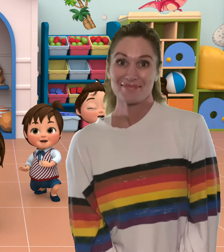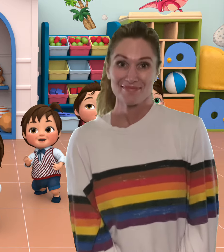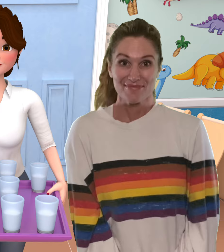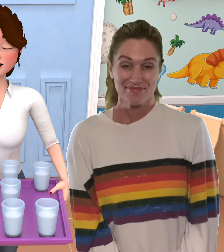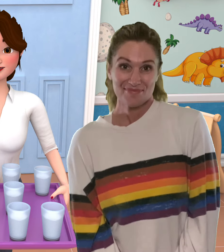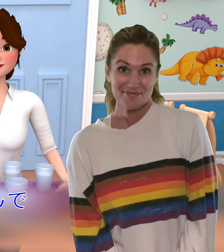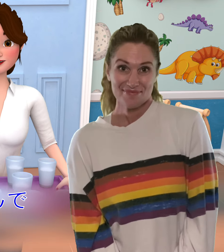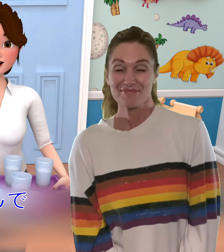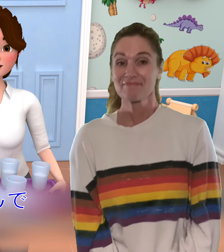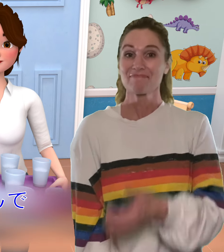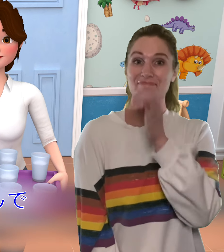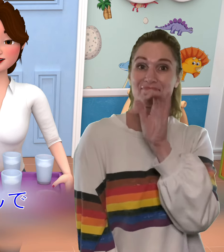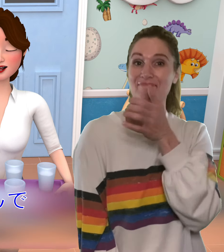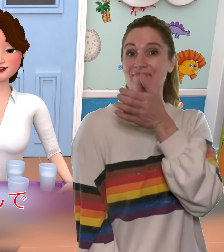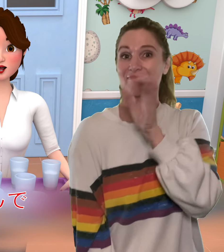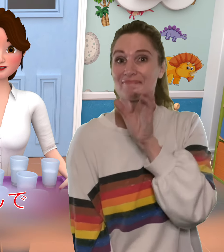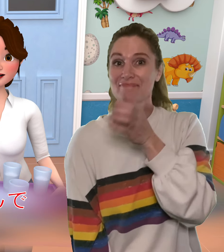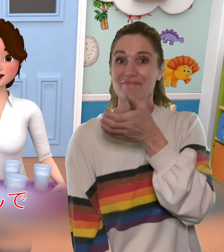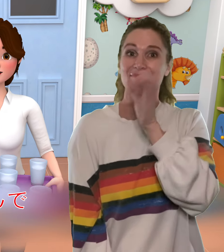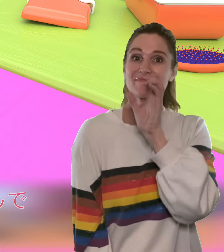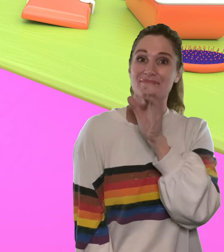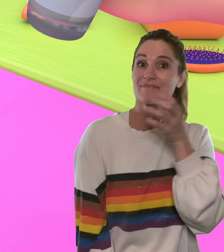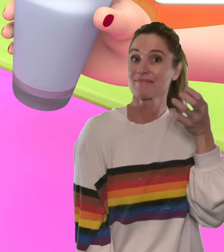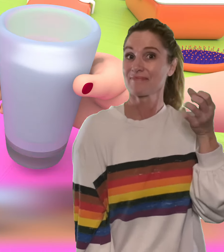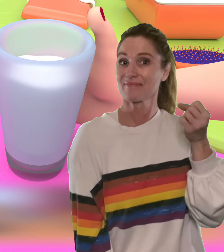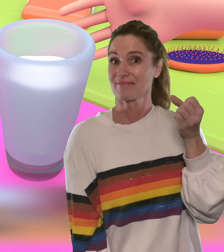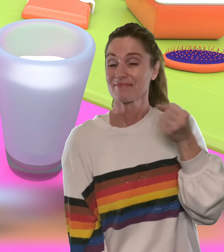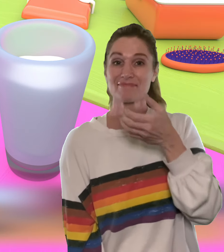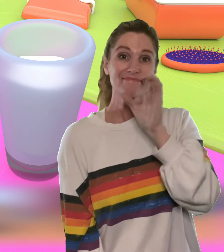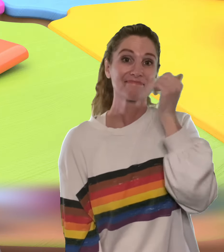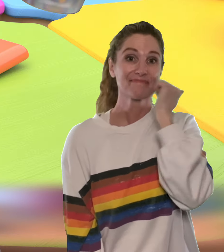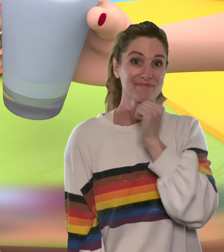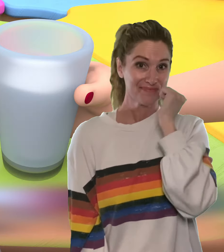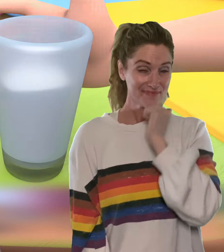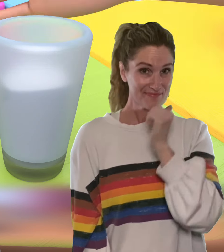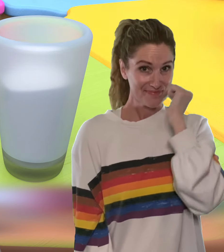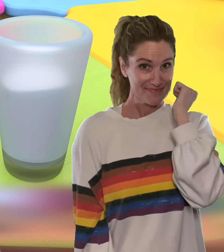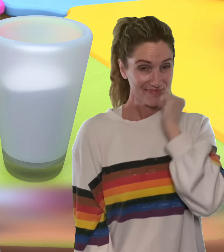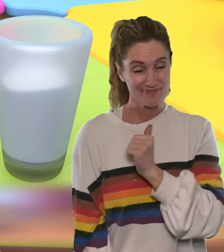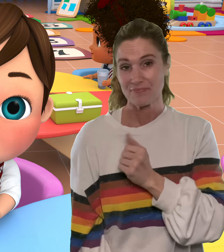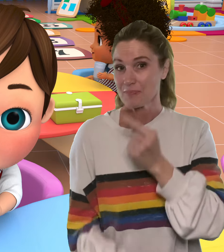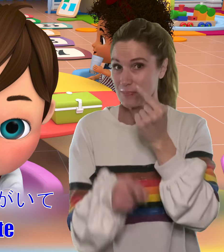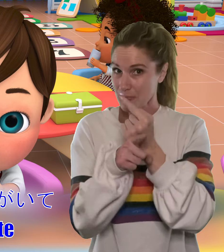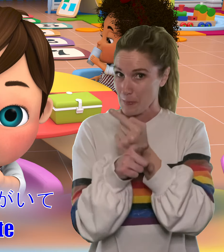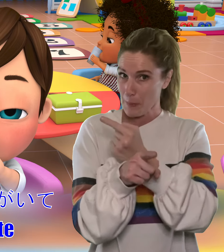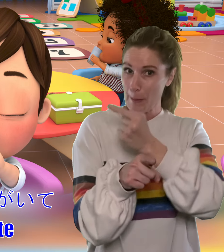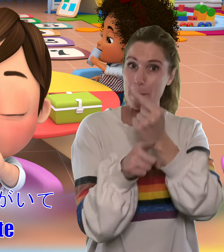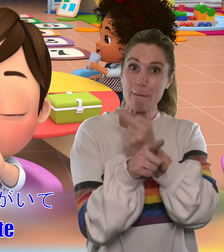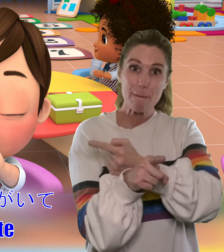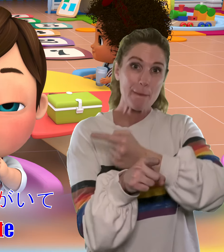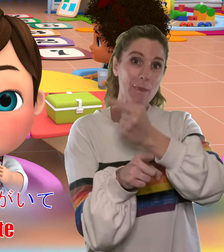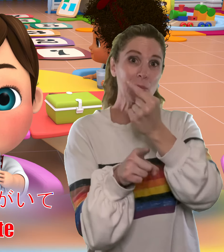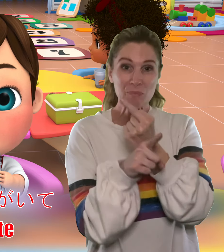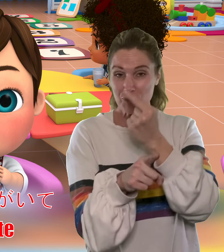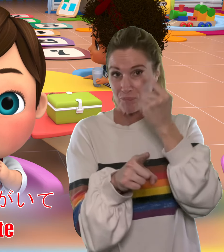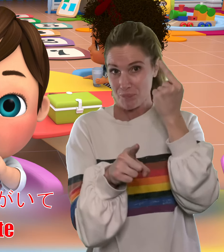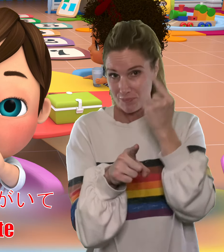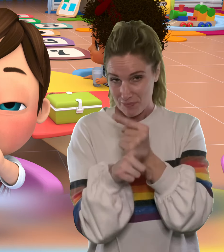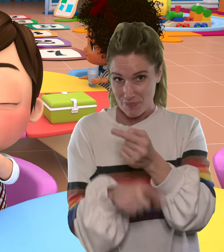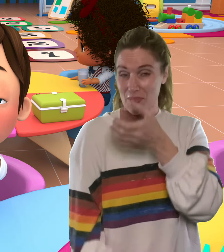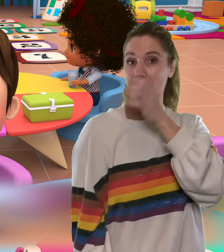ね牛乳を飲んで毎日ねちゃんとちゃんと